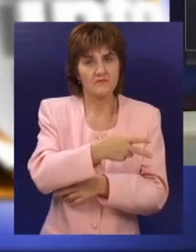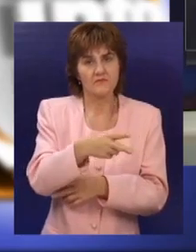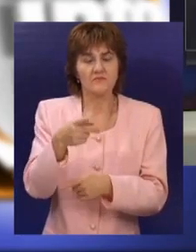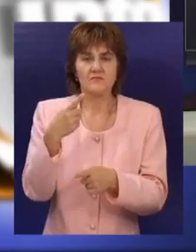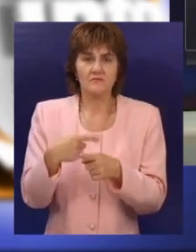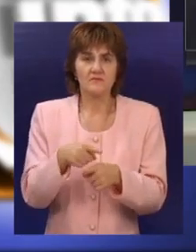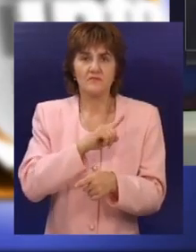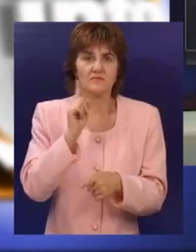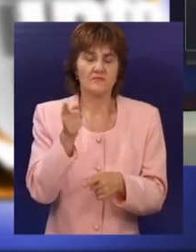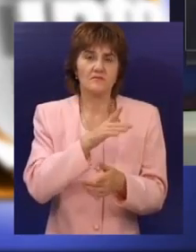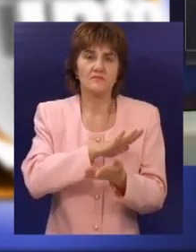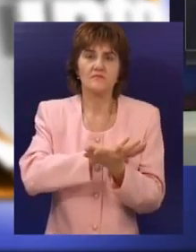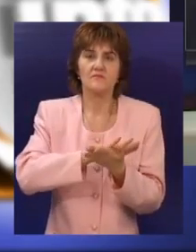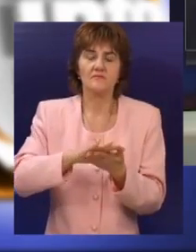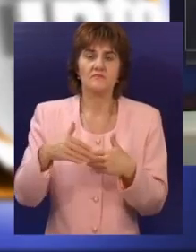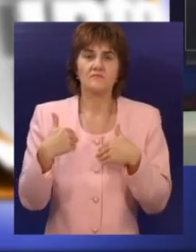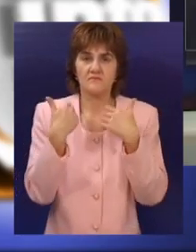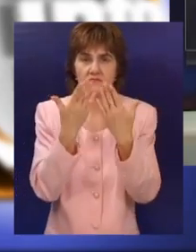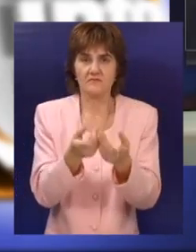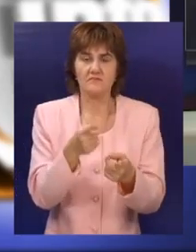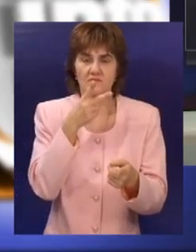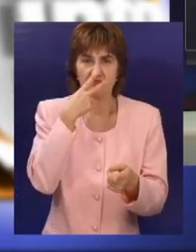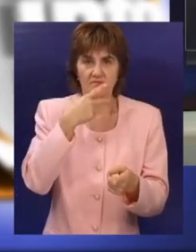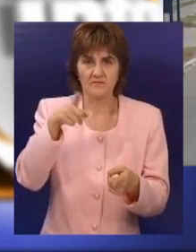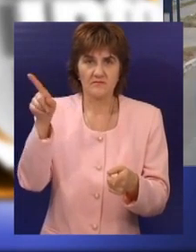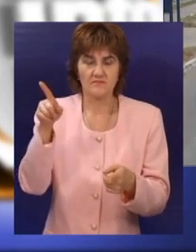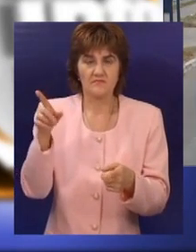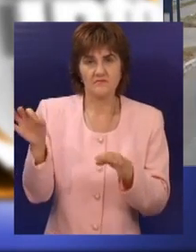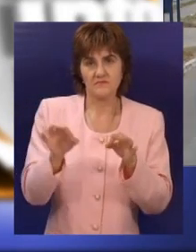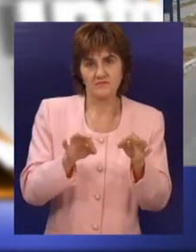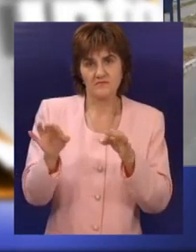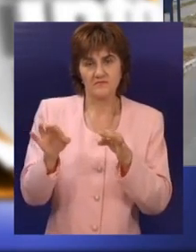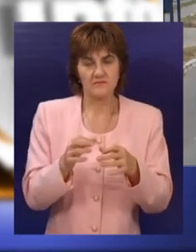da vozači besplatno provere tehničku ispravnost vozila.